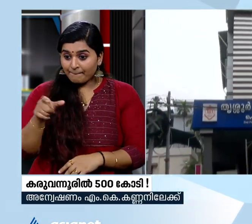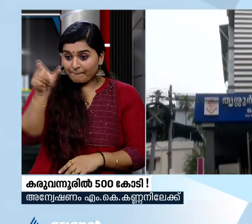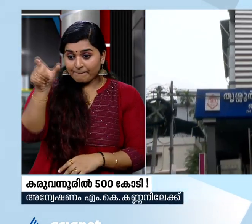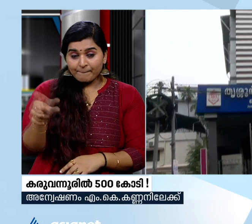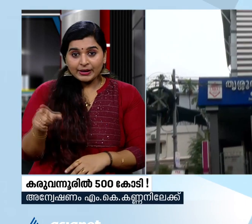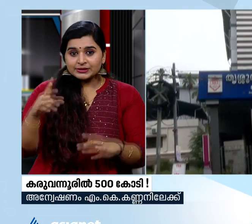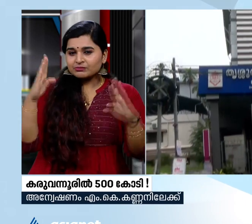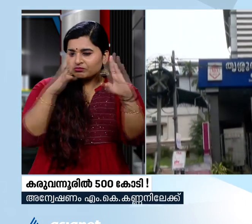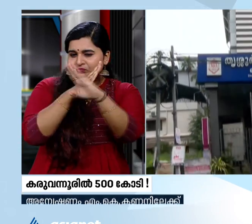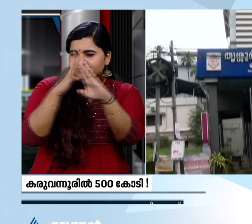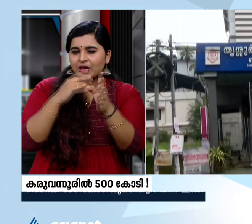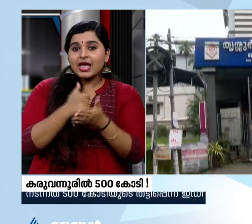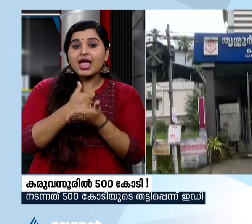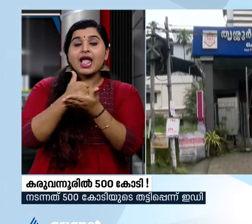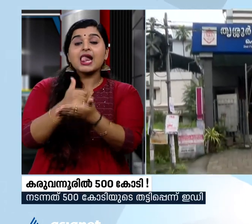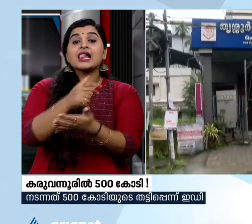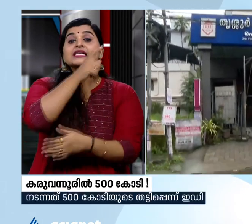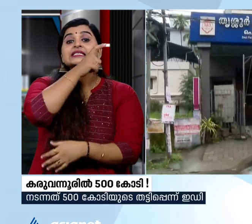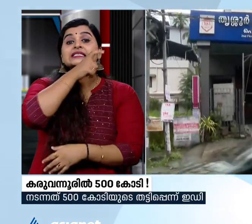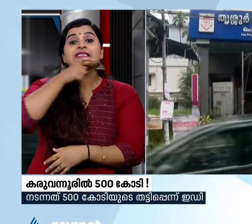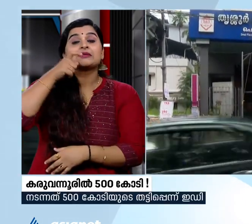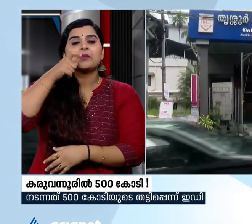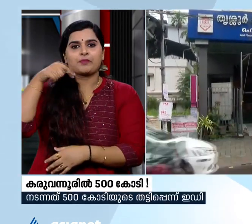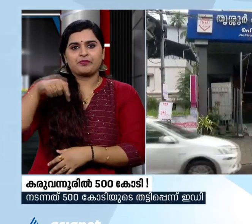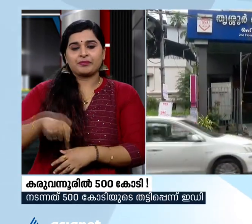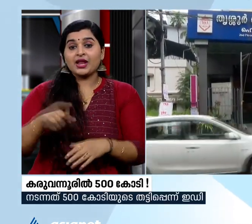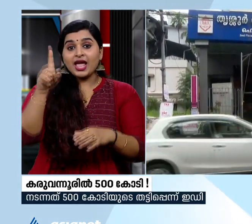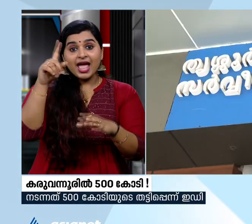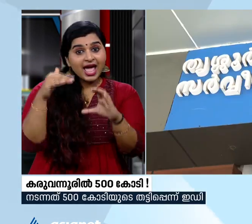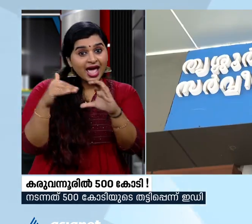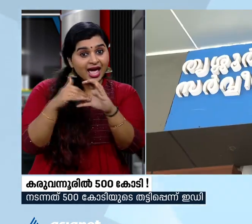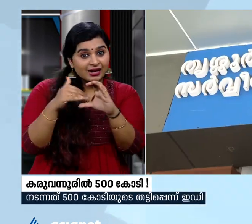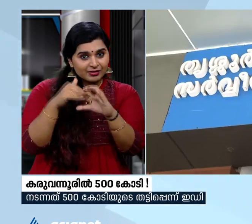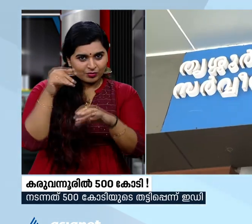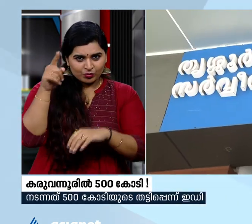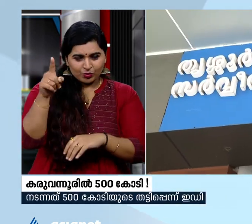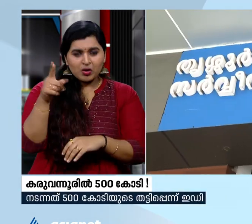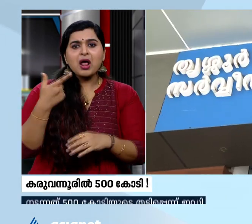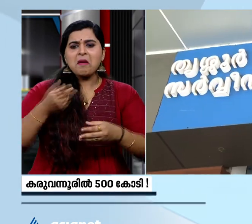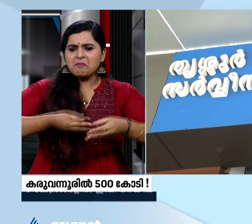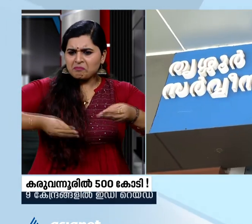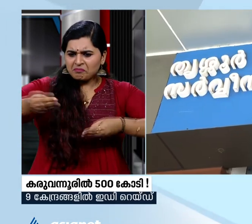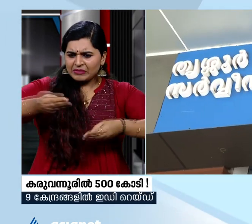ഇഡി വ്യക്തമാക്കുന്നു. എറണാകുളത്ത് ദീപക് എന്ന വ്യവസായിയുടെ വീട്ടിലാണ് റെയ്ഡ് നടക്കുന്നത്.